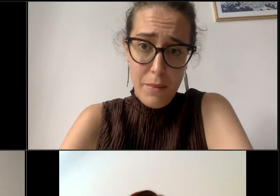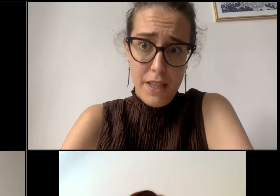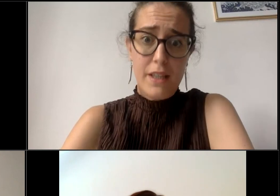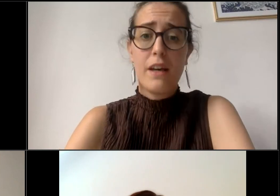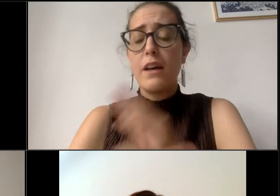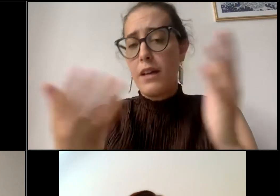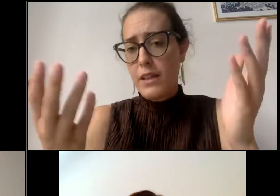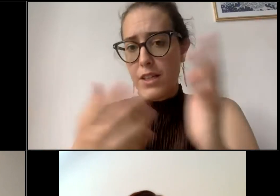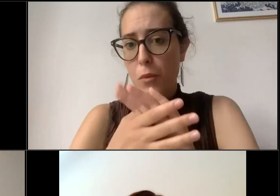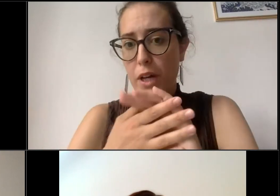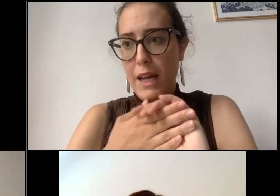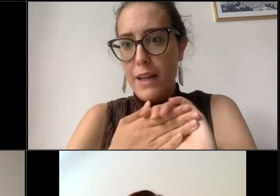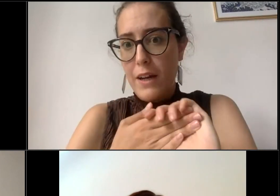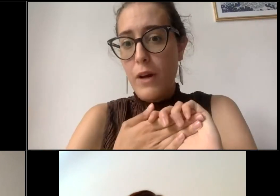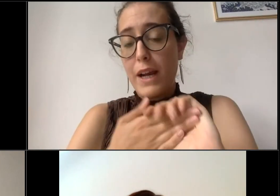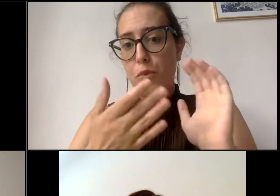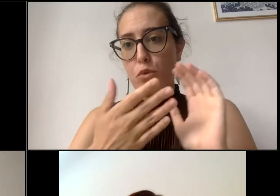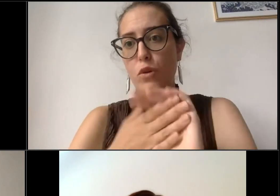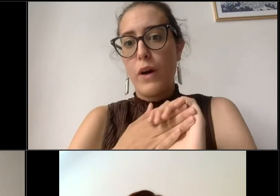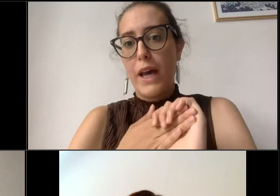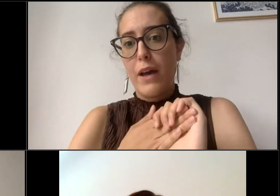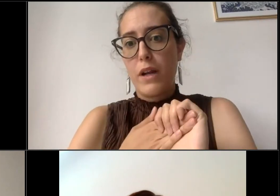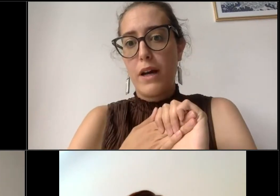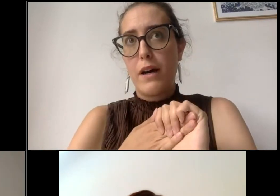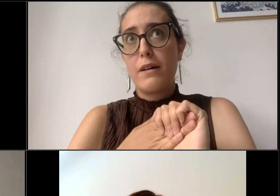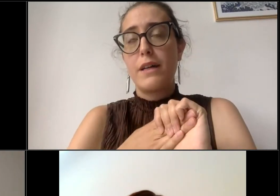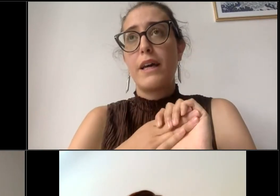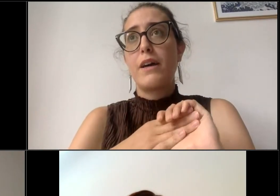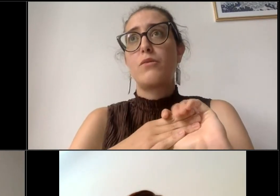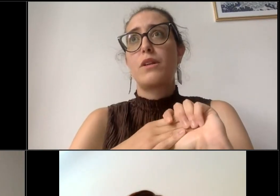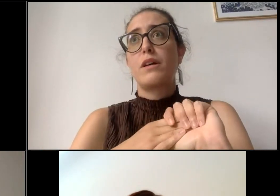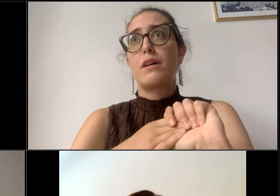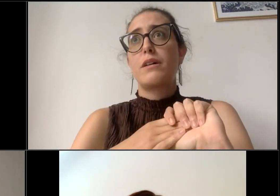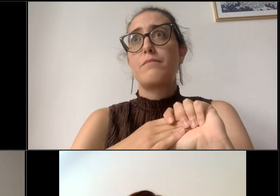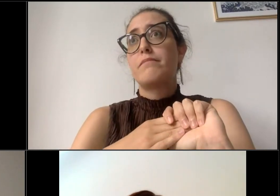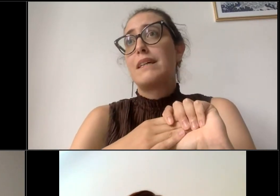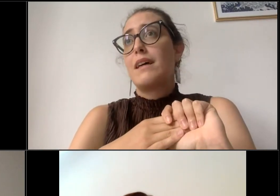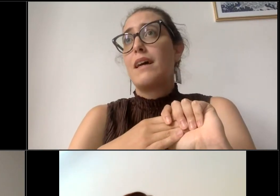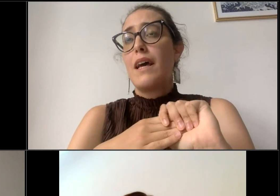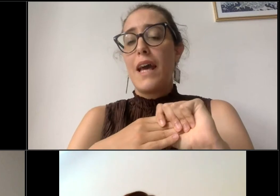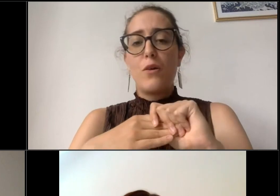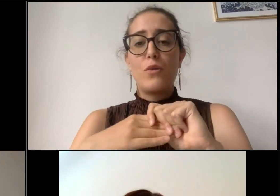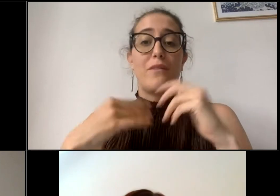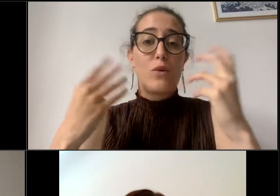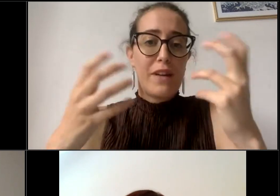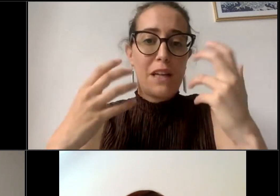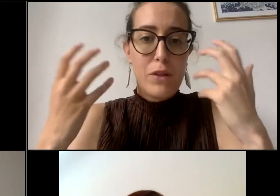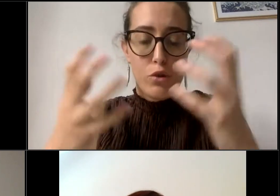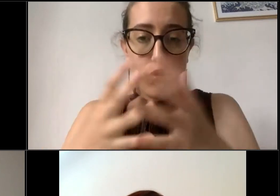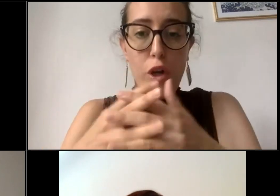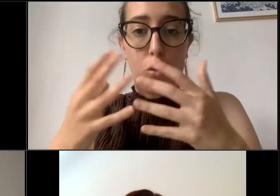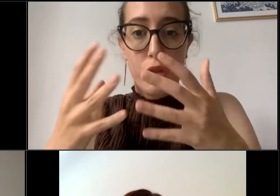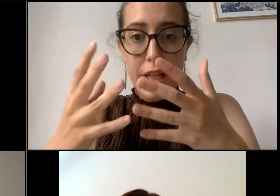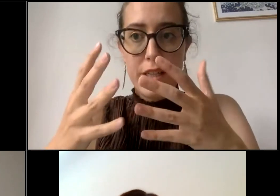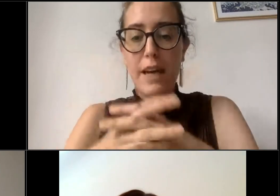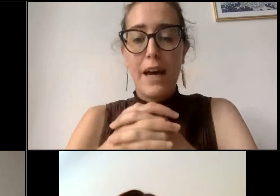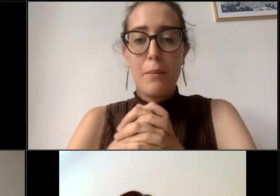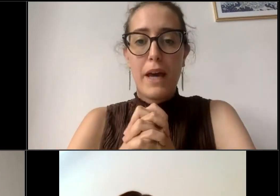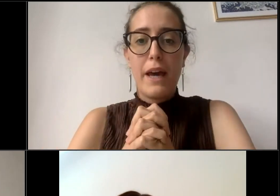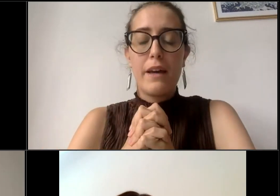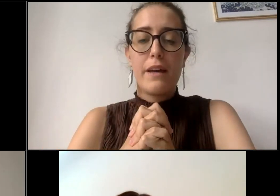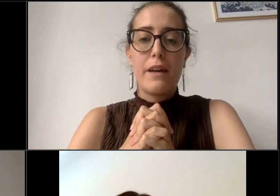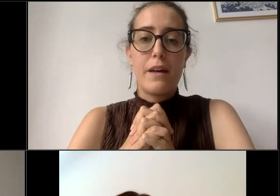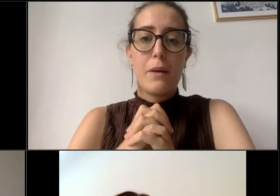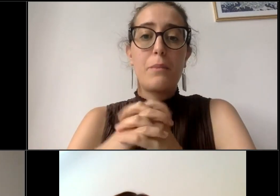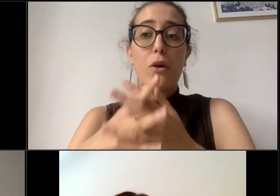riscaldamenti diciamo che la guerra appunto è una è un avvenimento storico triste